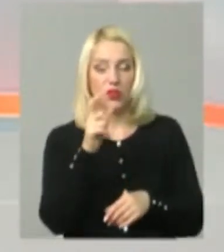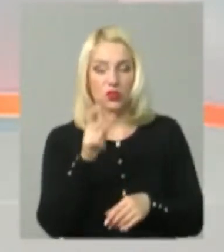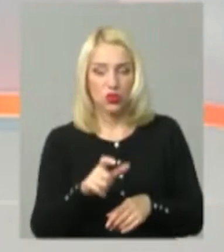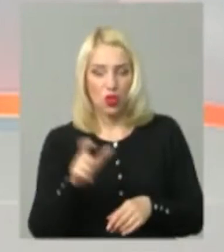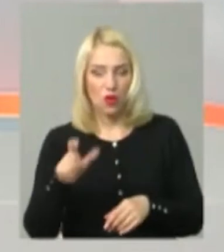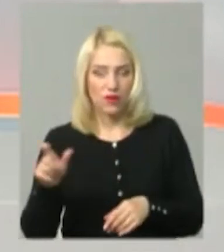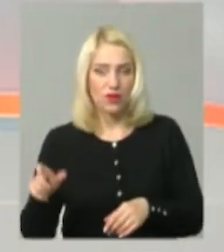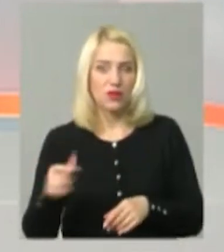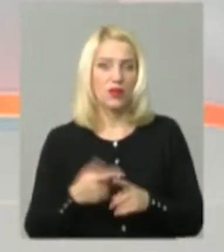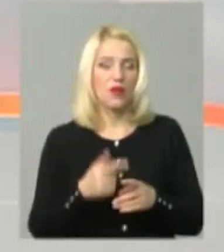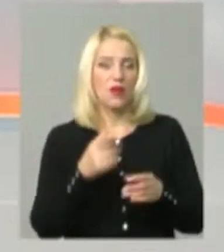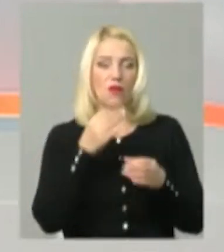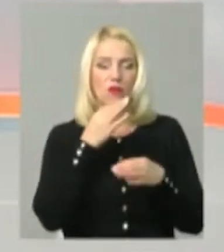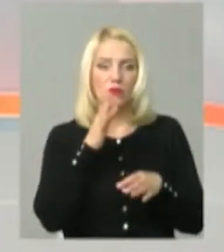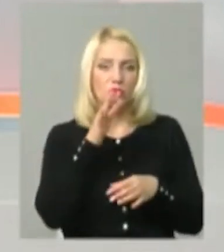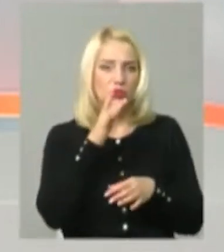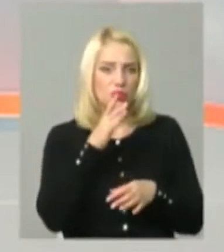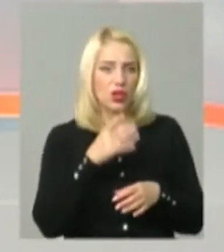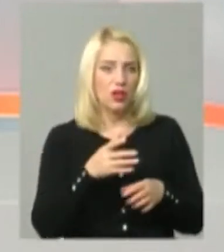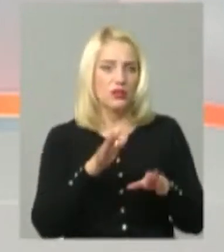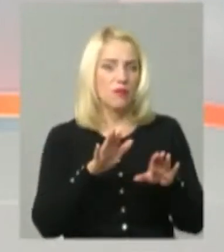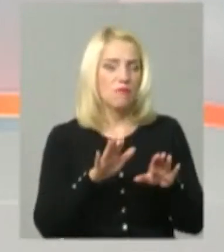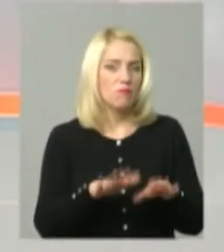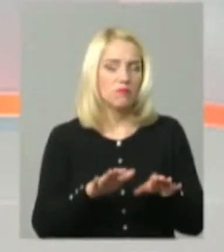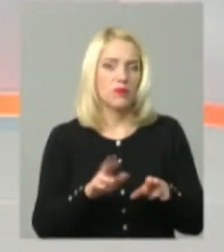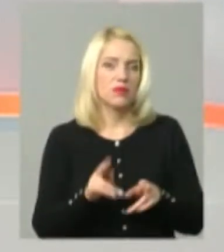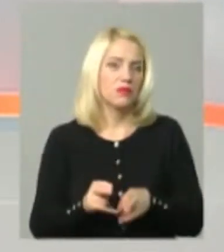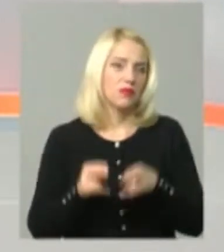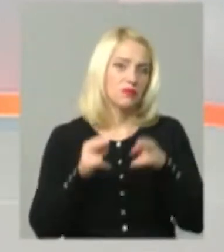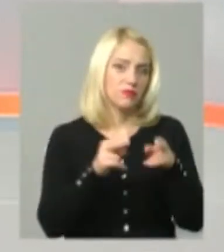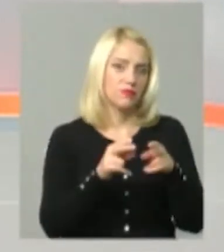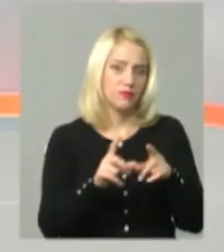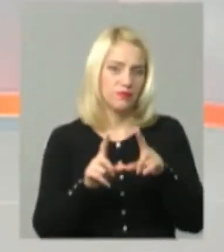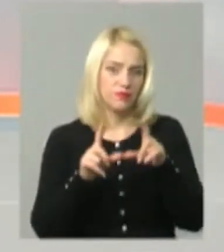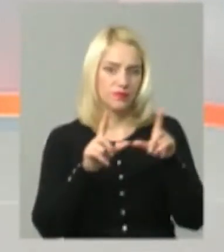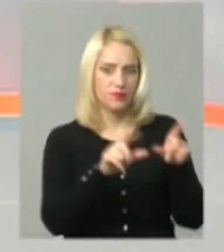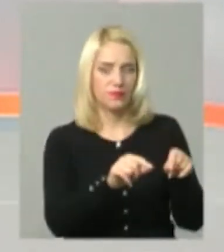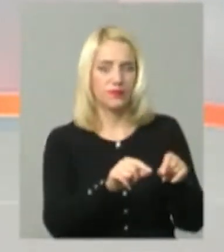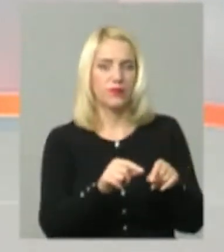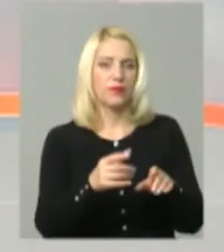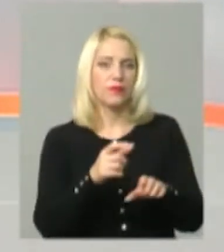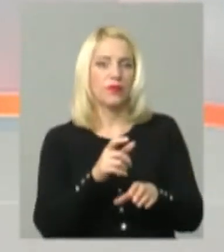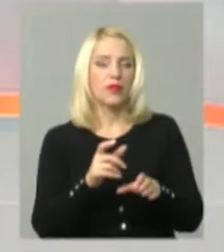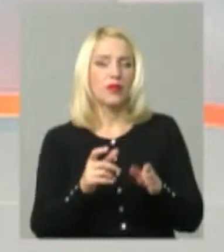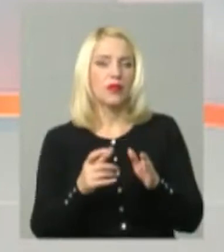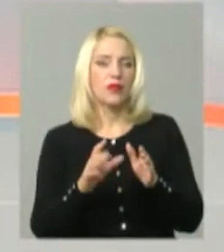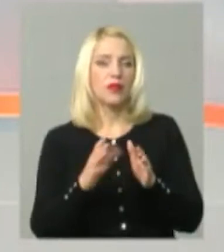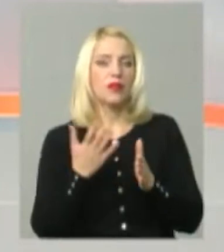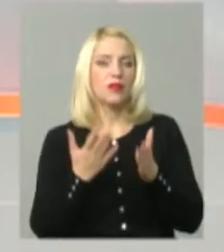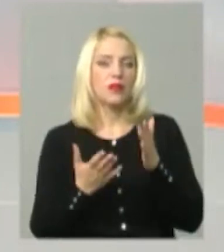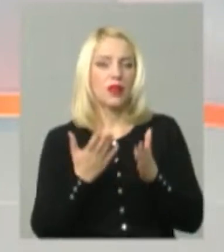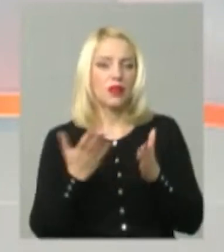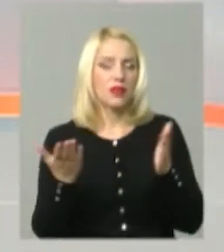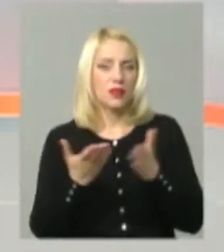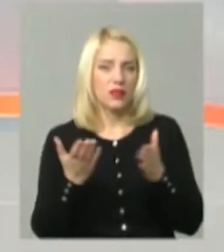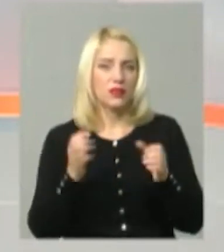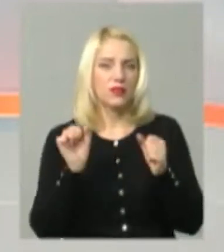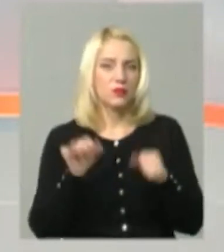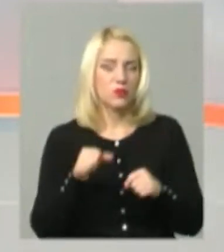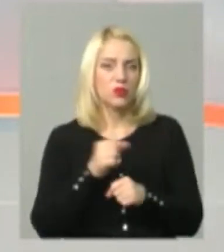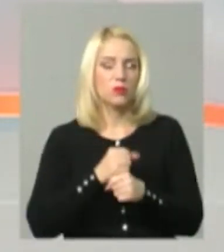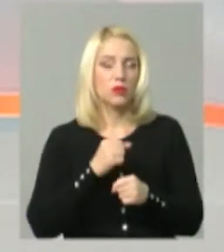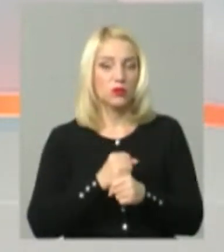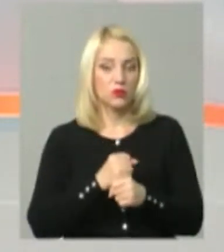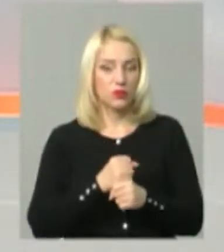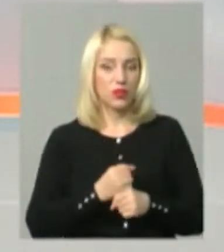необхідні періоди, час, місце і так далі створювати додатковий наряд ГРПП, який зможе працювати у